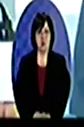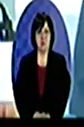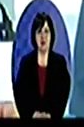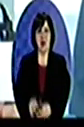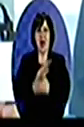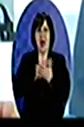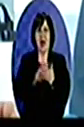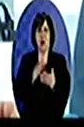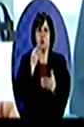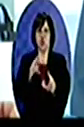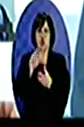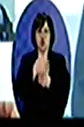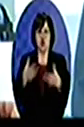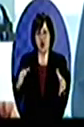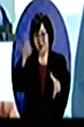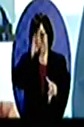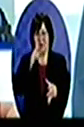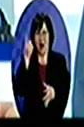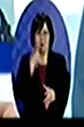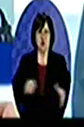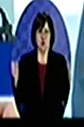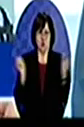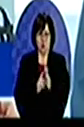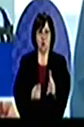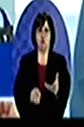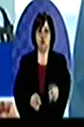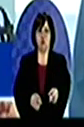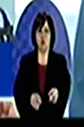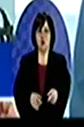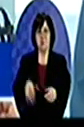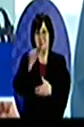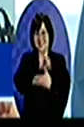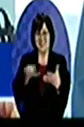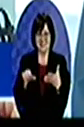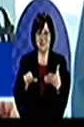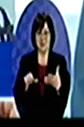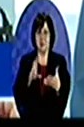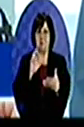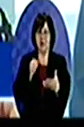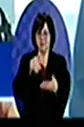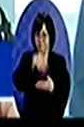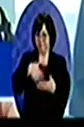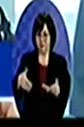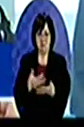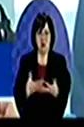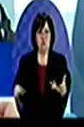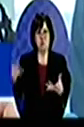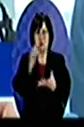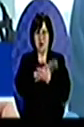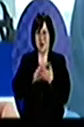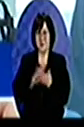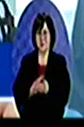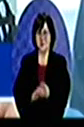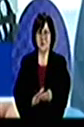Ариутгалын тасаг гэдэг бол эмнэлгийн амин чухал хэсэг байж байгаа. Мэс заслын багаж хэрэгс бүх юм ариутгаж байгаа. Тэгэхээр энэ маань шинэ хат